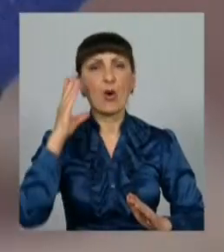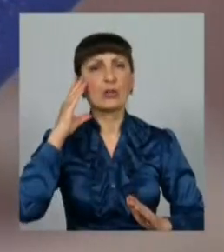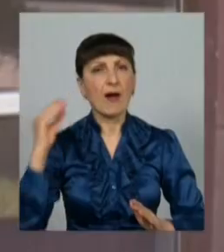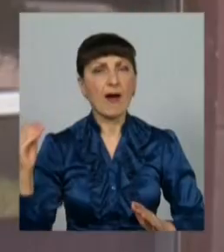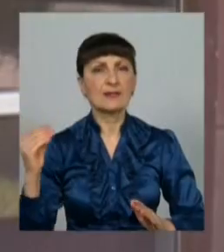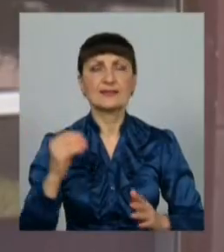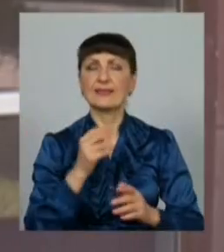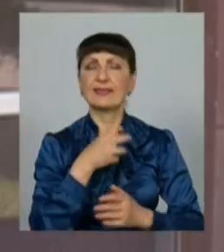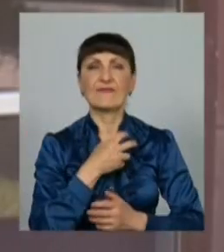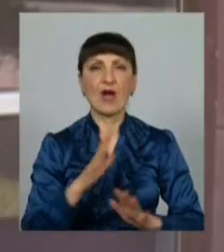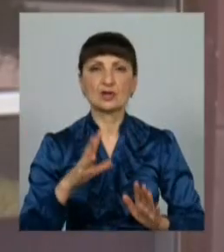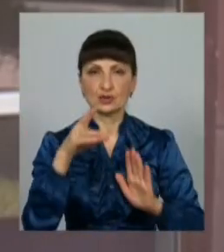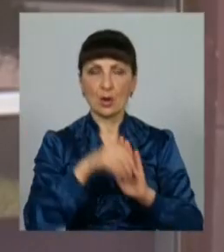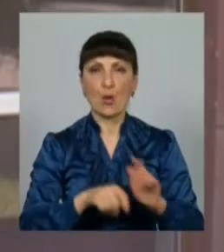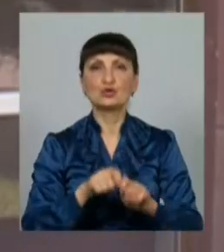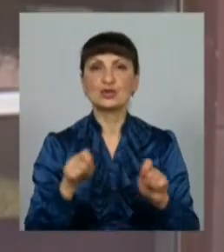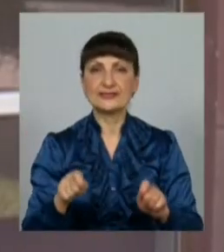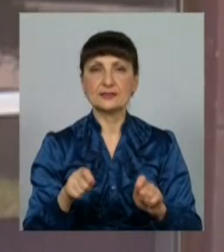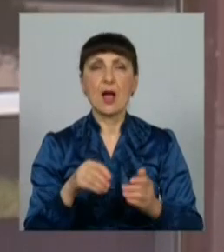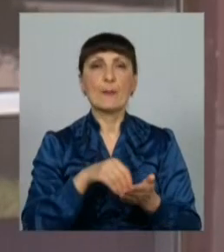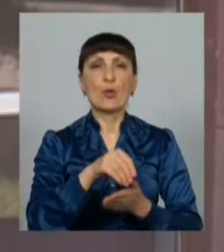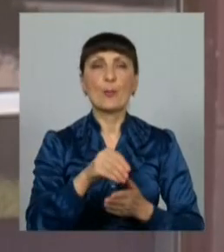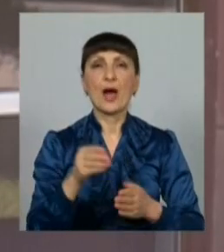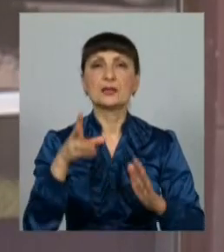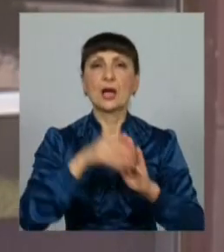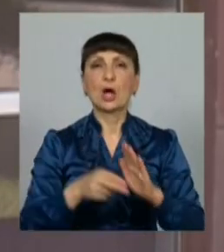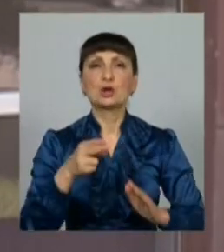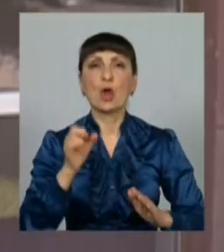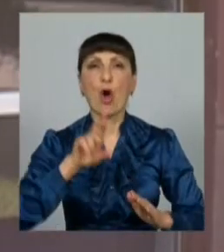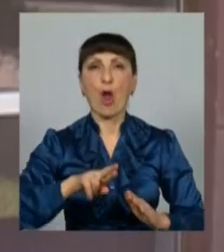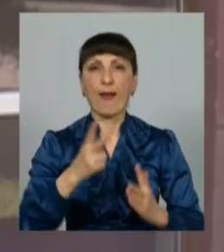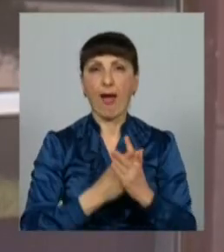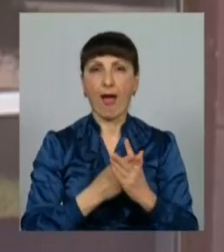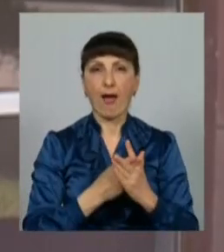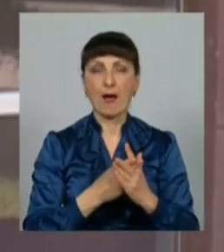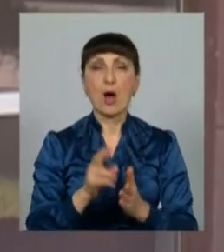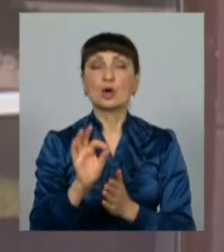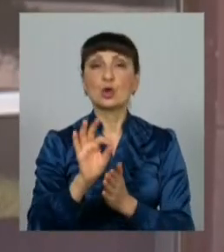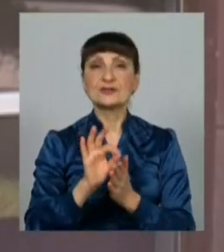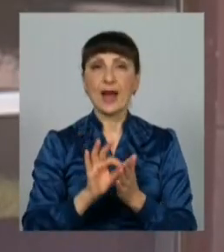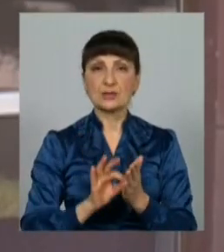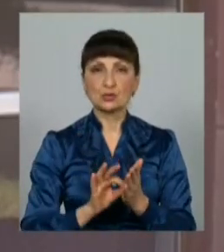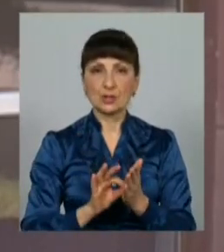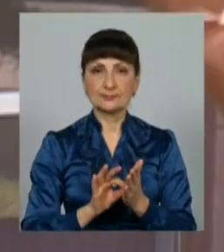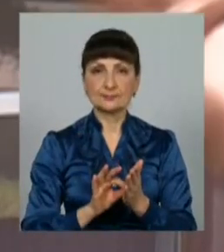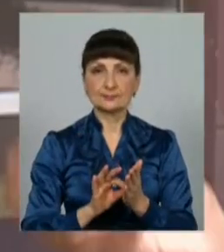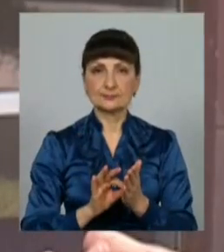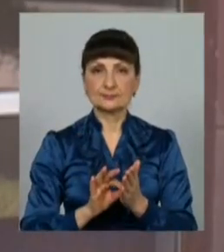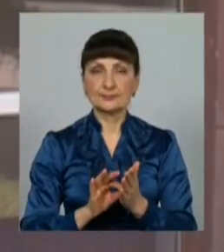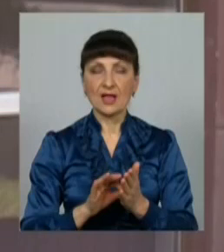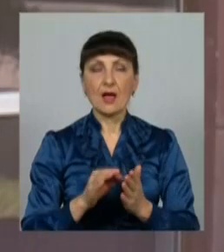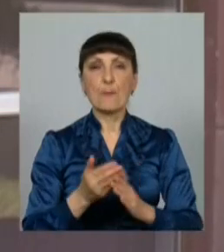качестве учредителя покупает какую-то долю участие до то сразу же перед